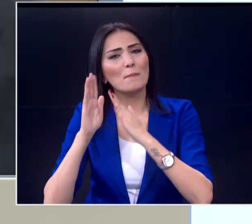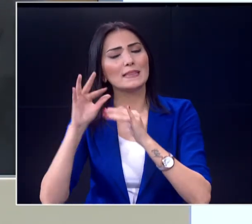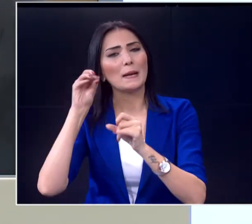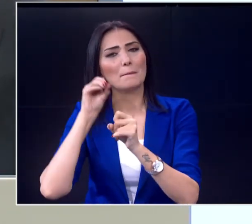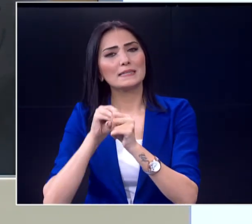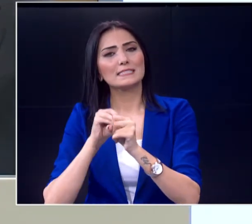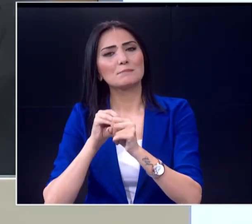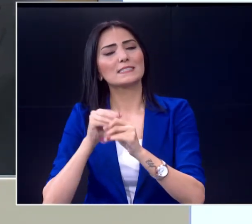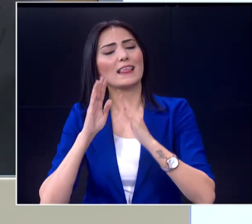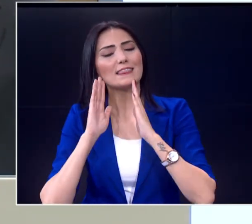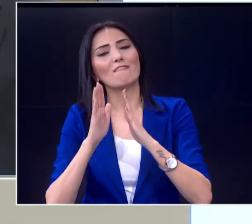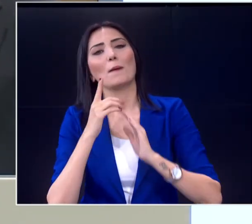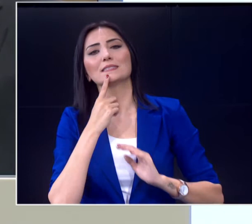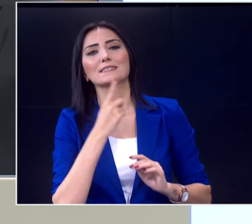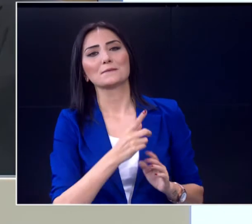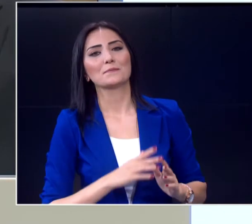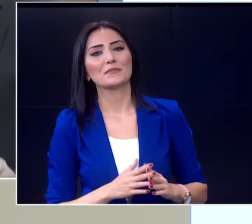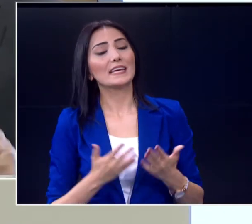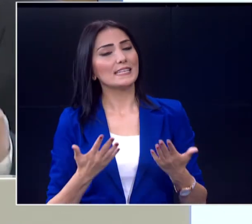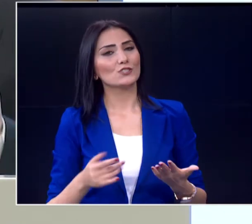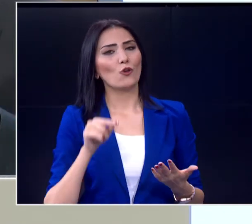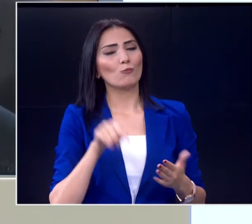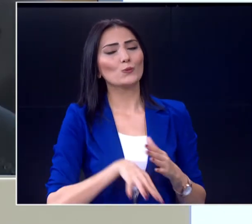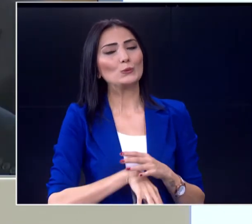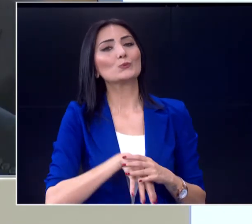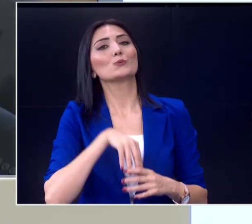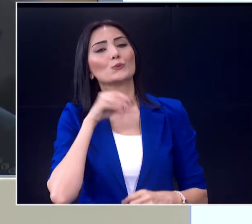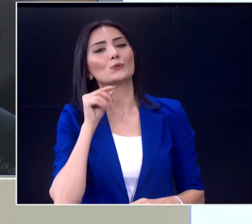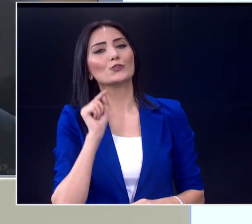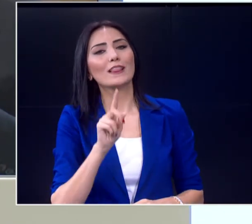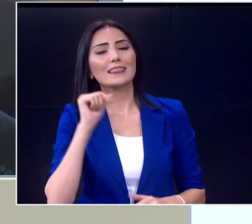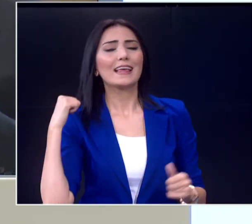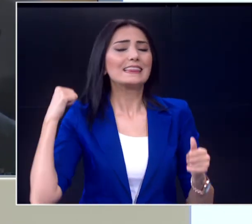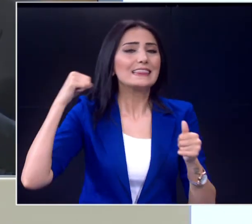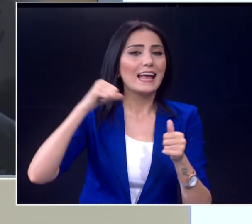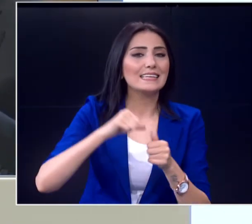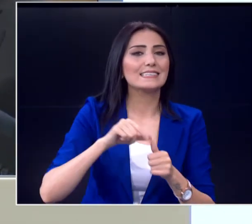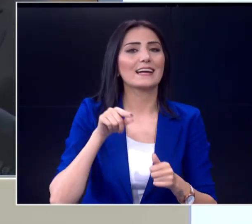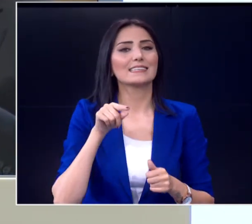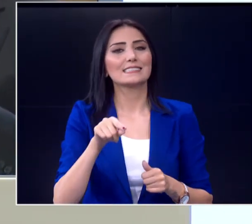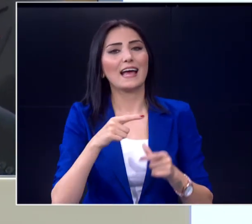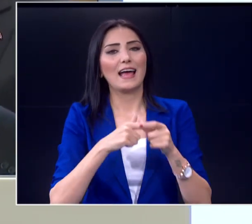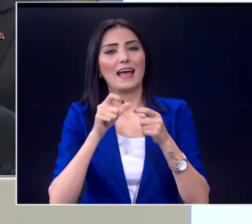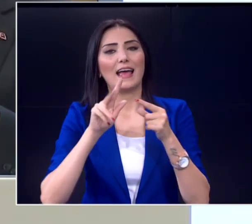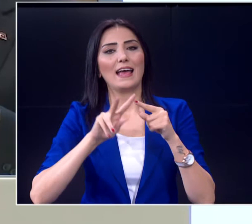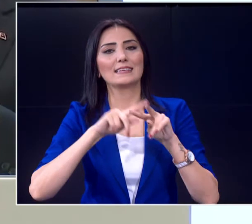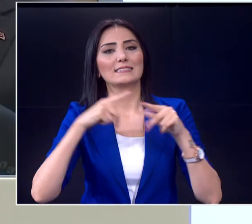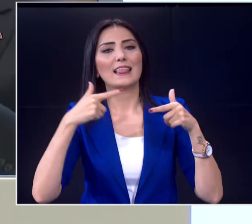ettirilmesi devamıdır. İşte bu ruhu tekrardan